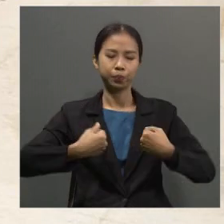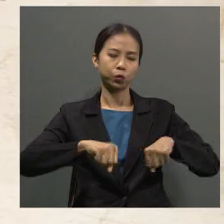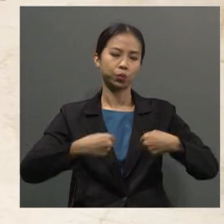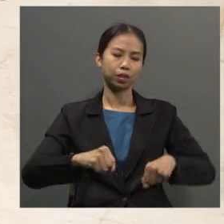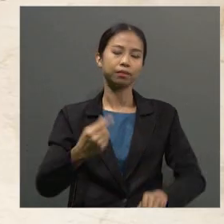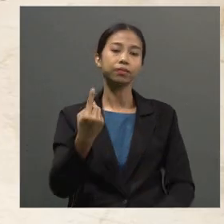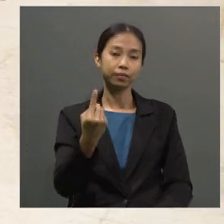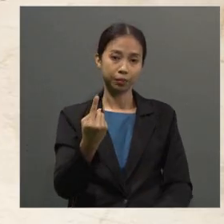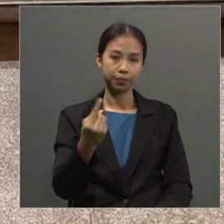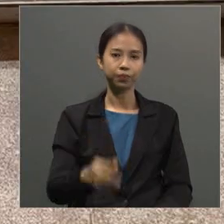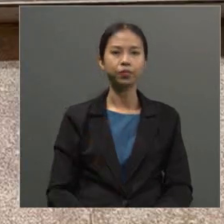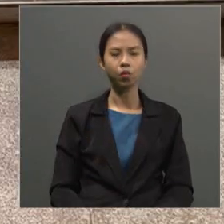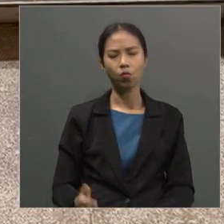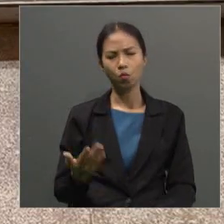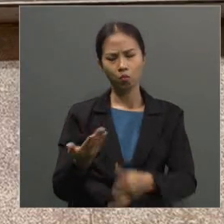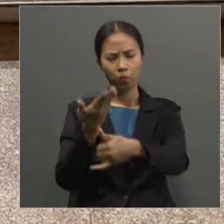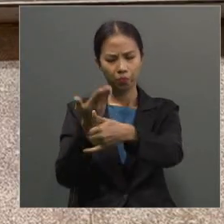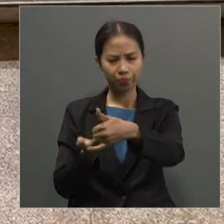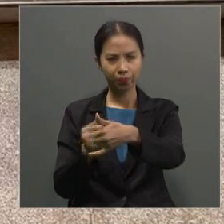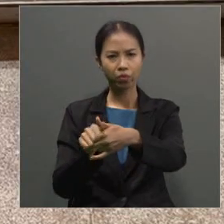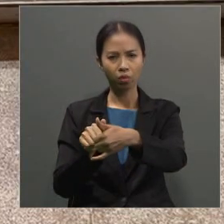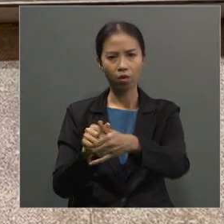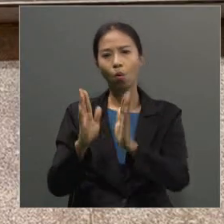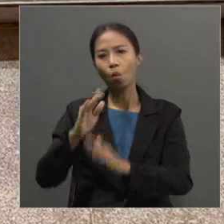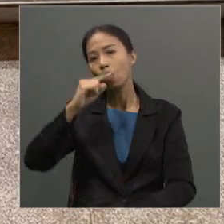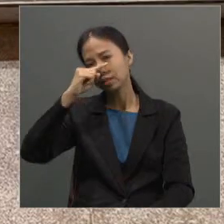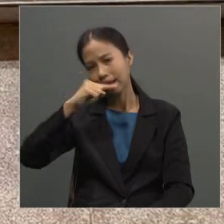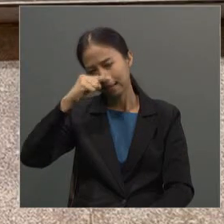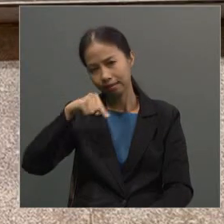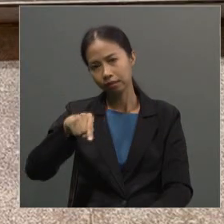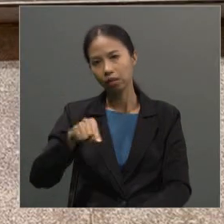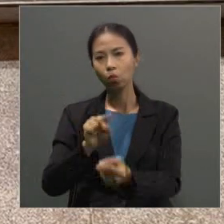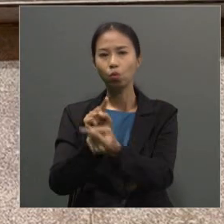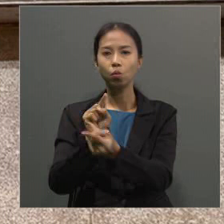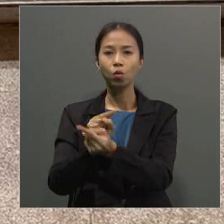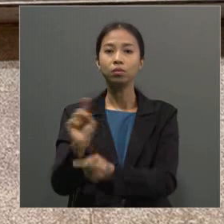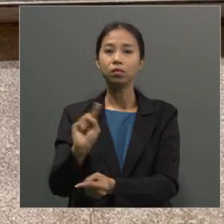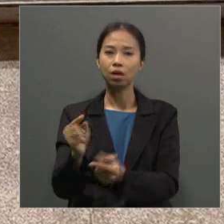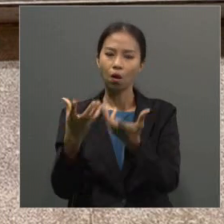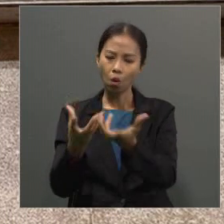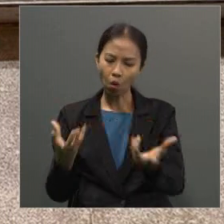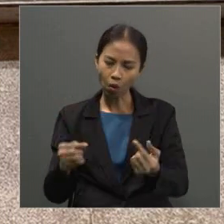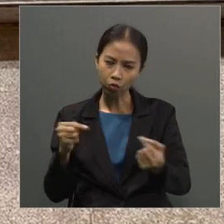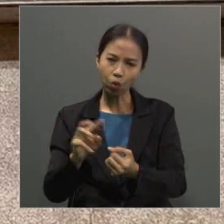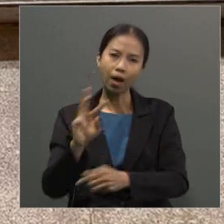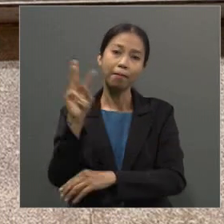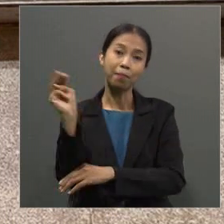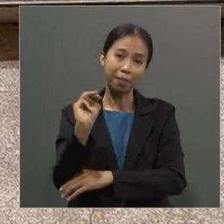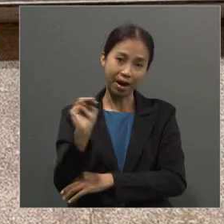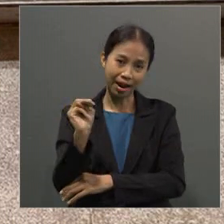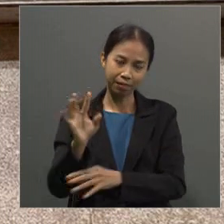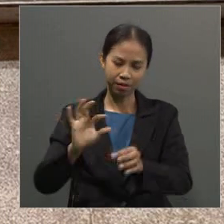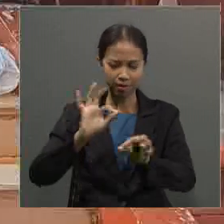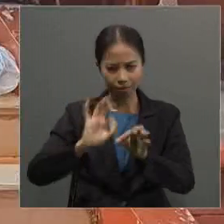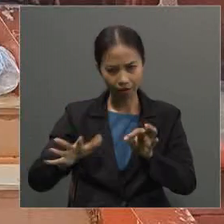คันส่วนอีกคนผู้ต้องสงสัยเนี่ยนะครับเป็นคนไทยครับตรวจพบอุปกรณ์สำหรับแบกไม้เรื่องของไม้ขีดไฟ